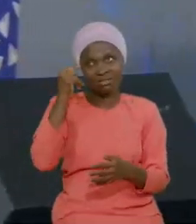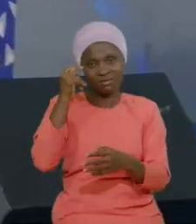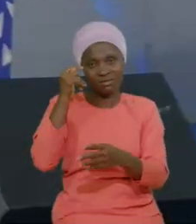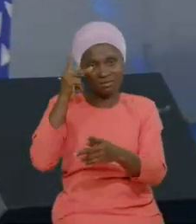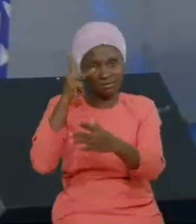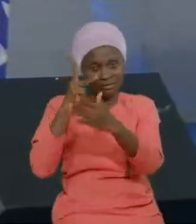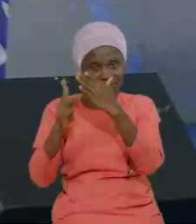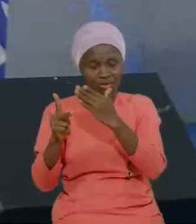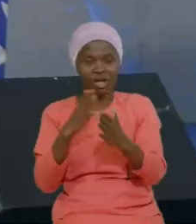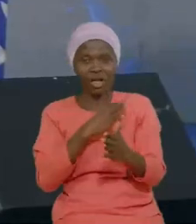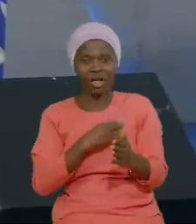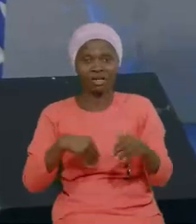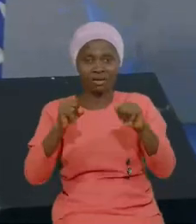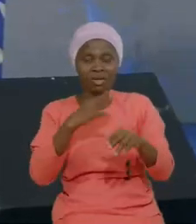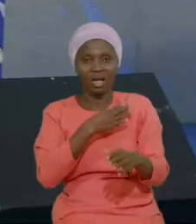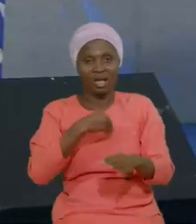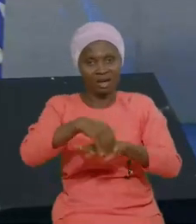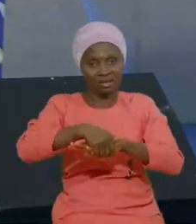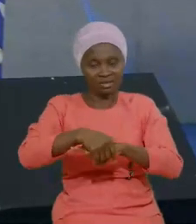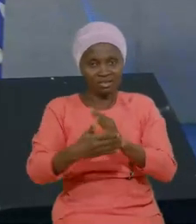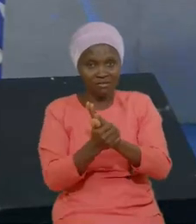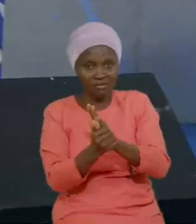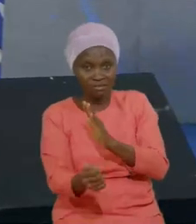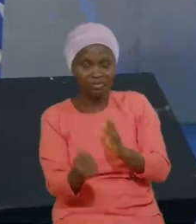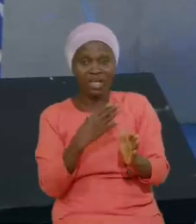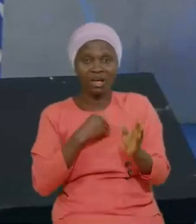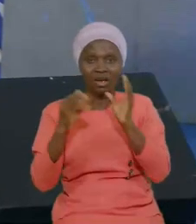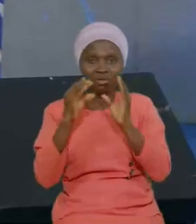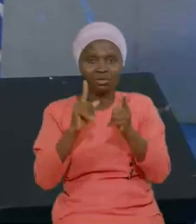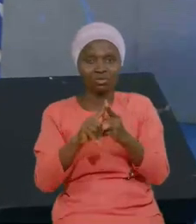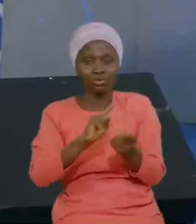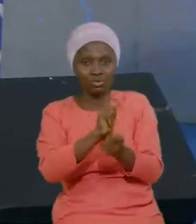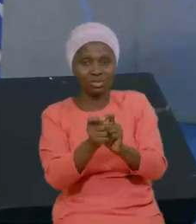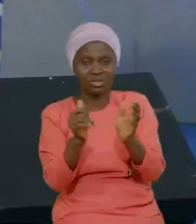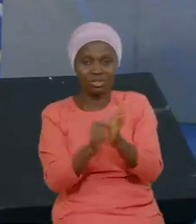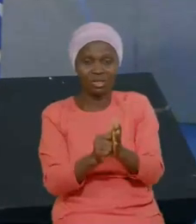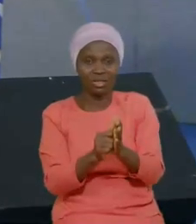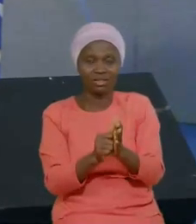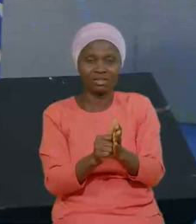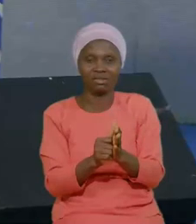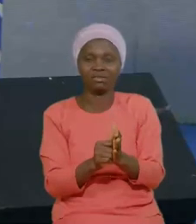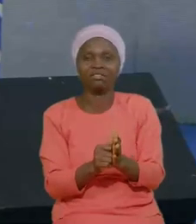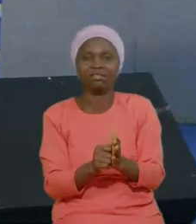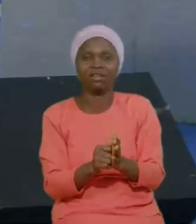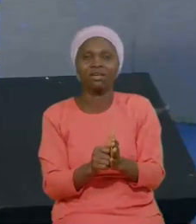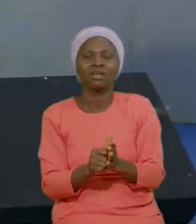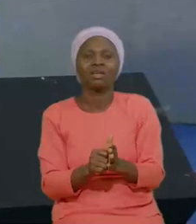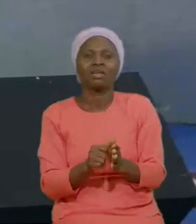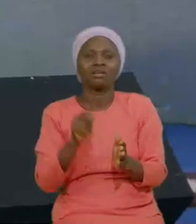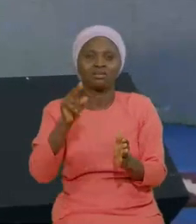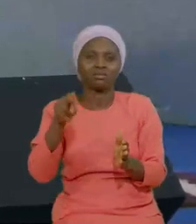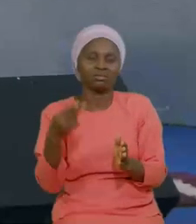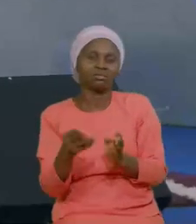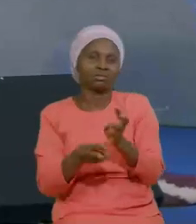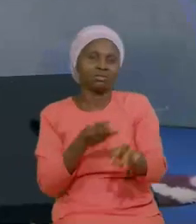have the skill, have the communication to change that in different worlds.